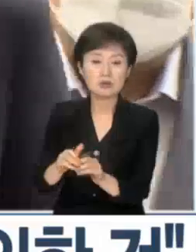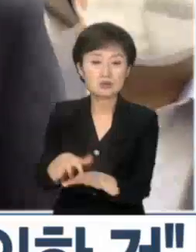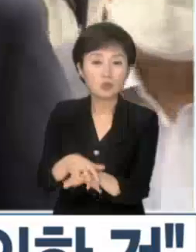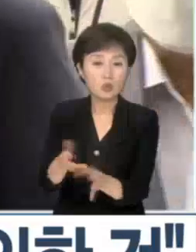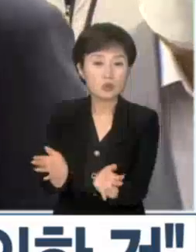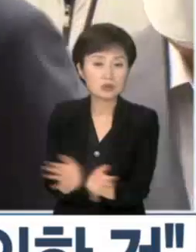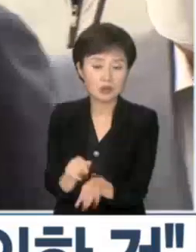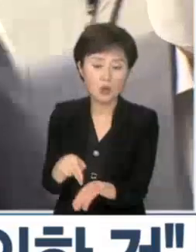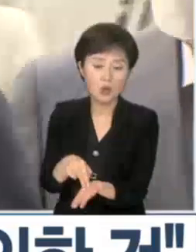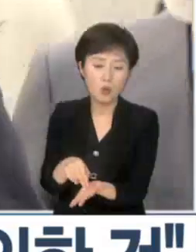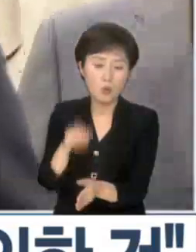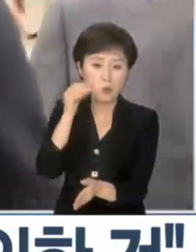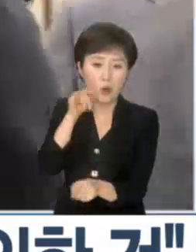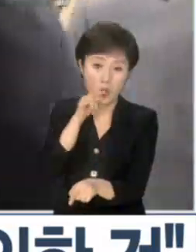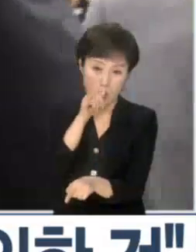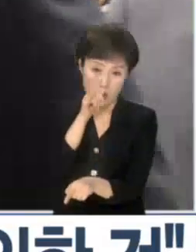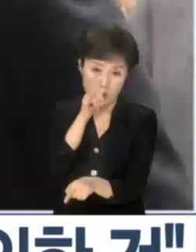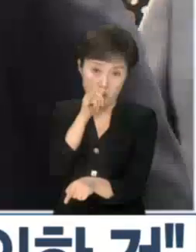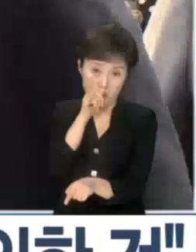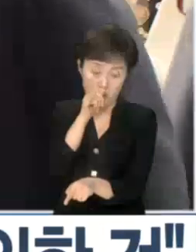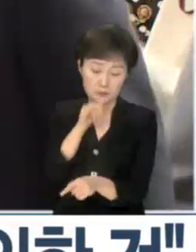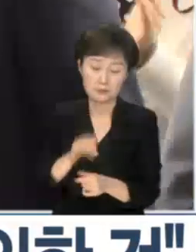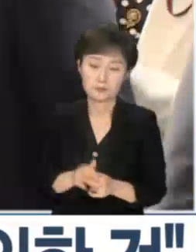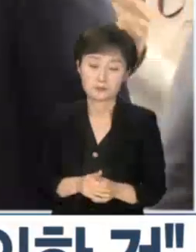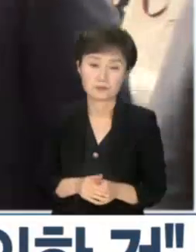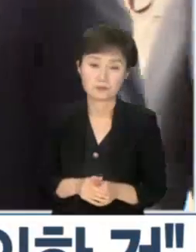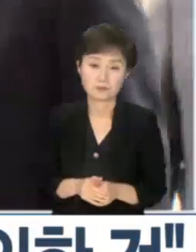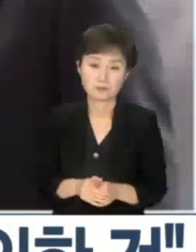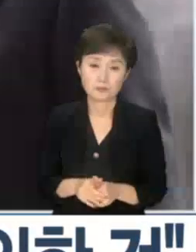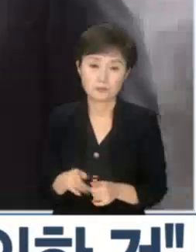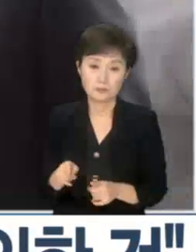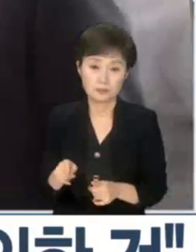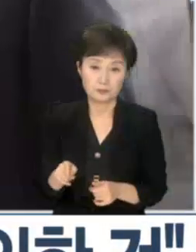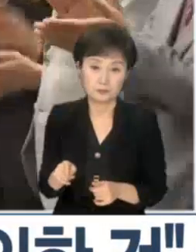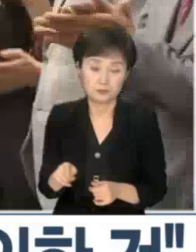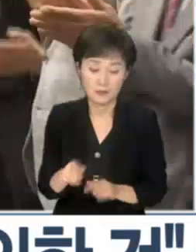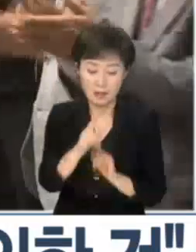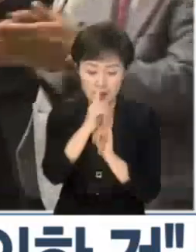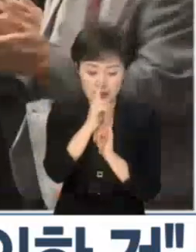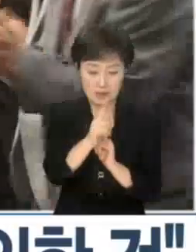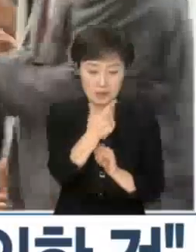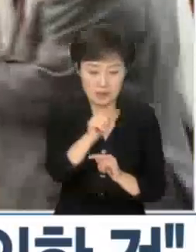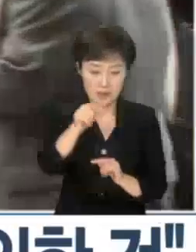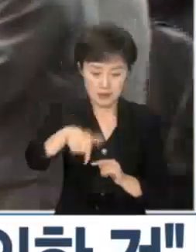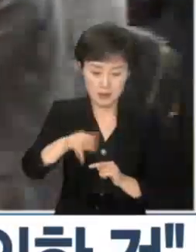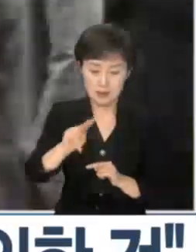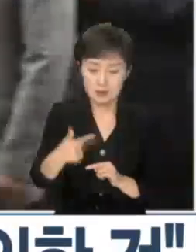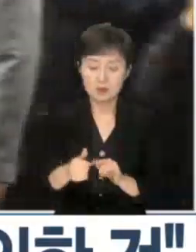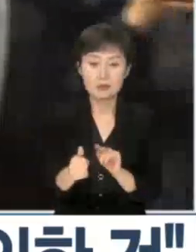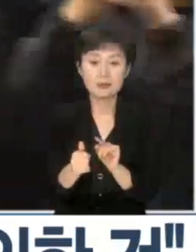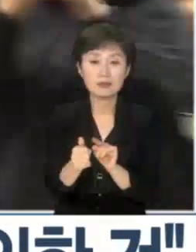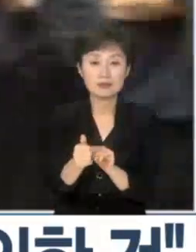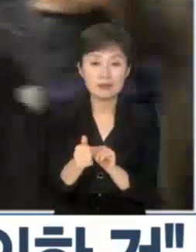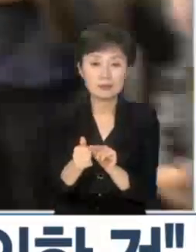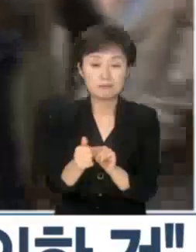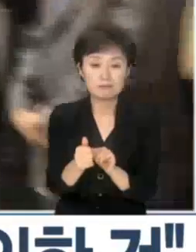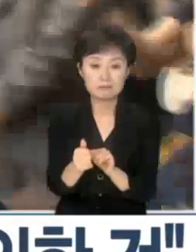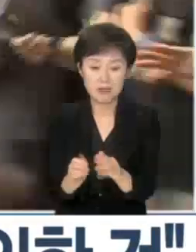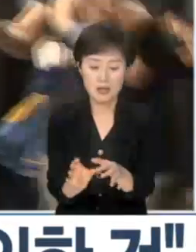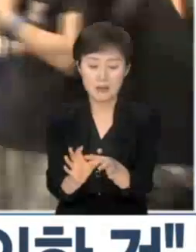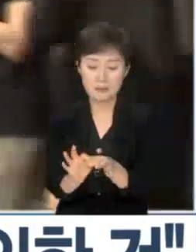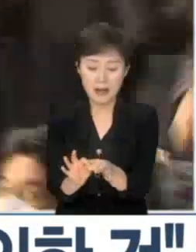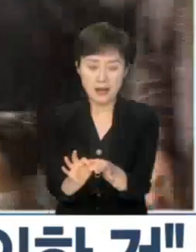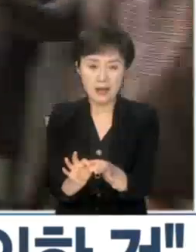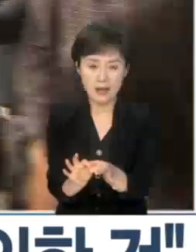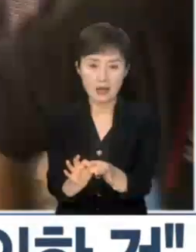부분이 있습니다. 그 지지하는 분들이 특히 그 이낙연 대표의 어떤 계보분들의